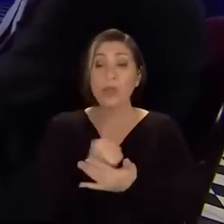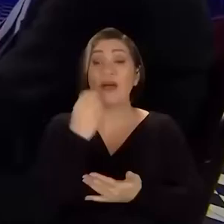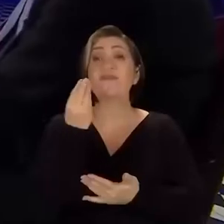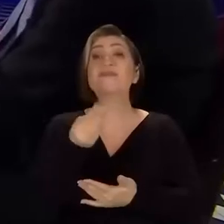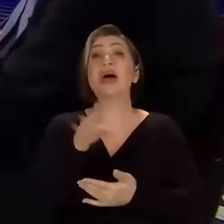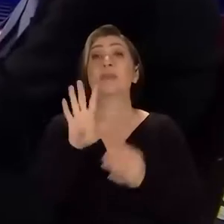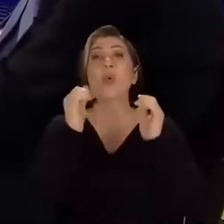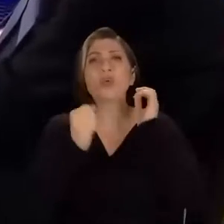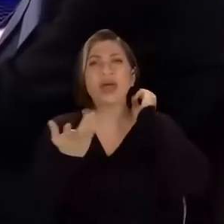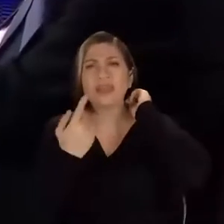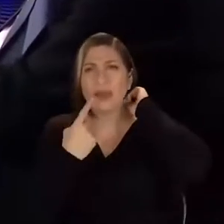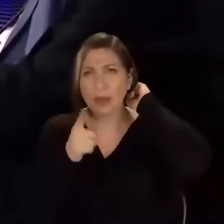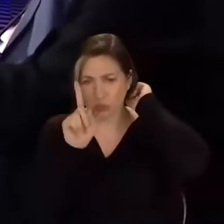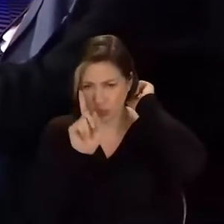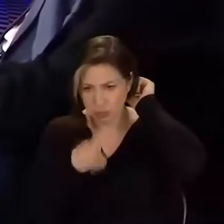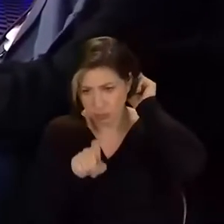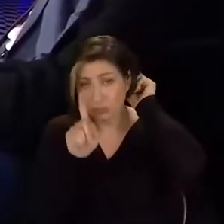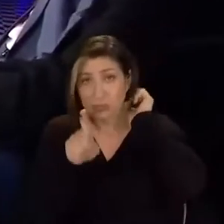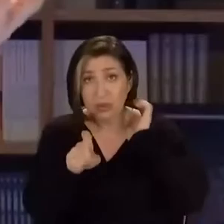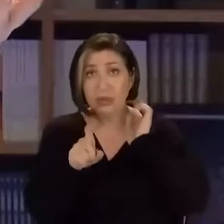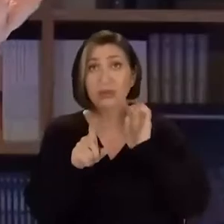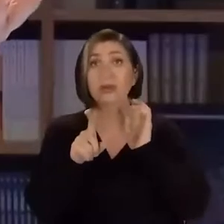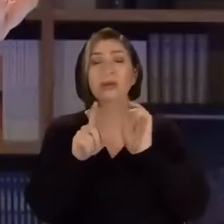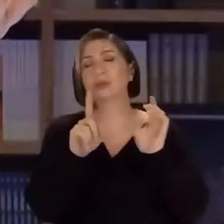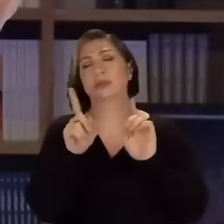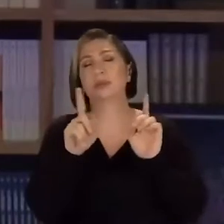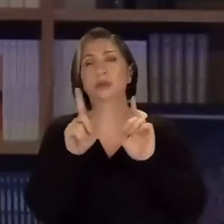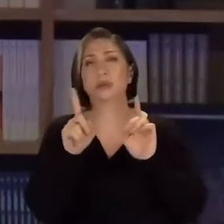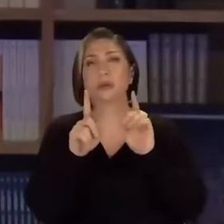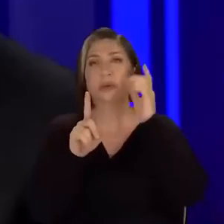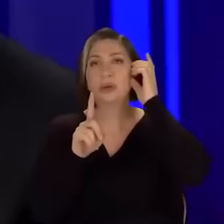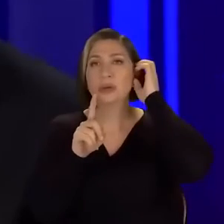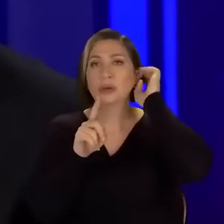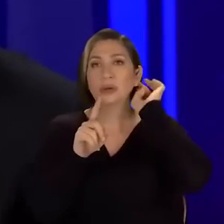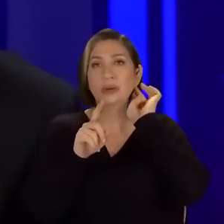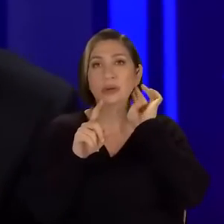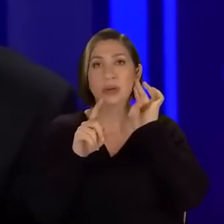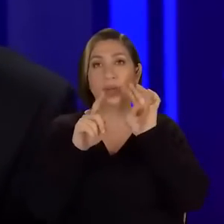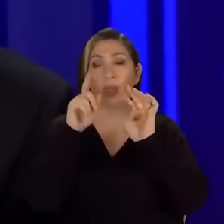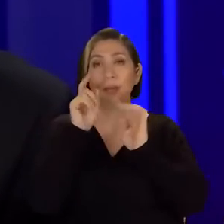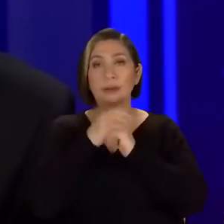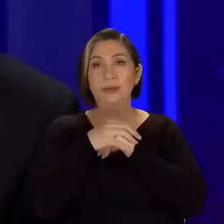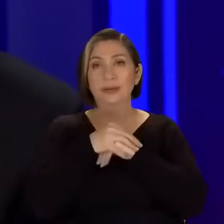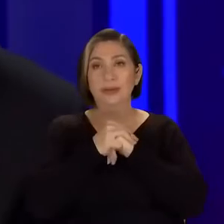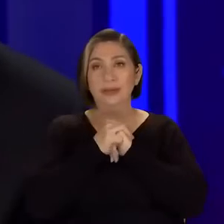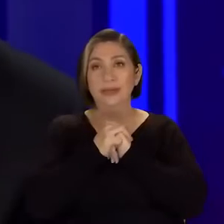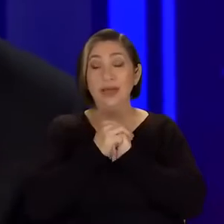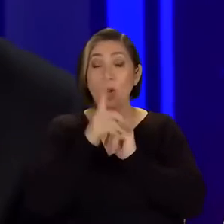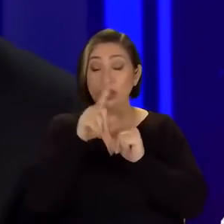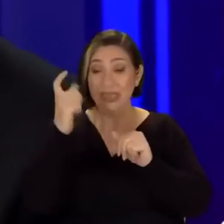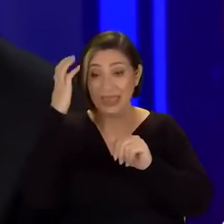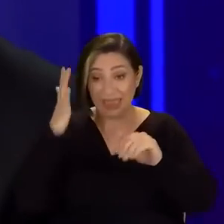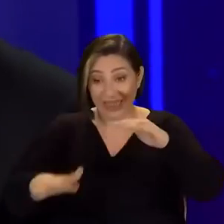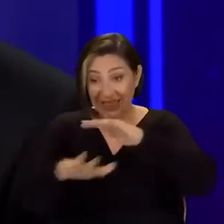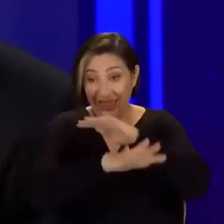için. Bir onaylamayı da anlatın. Ne yapıyoruz? Bir tuşa mı basıyoruz? Sakin. Hayır değil. Sakin. Tamam, önce temelini